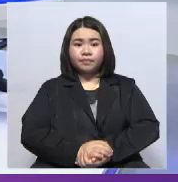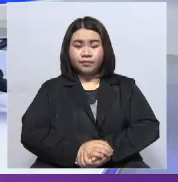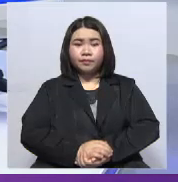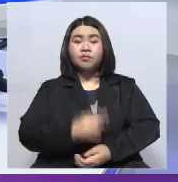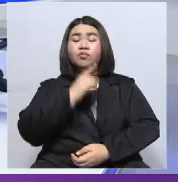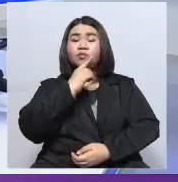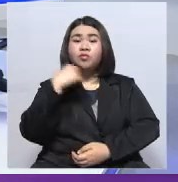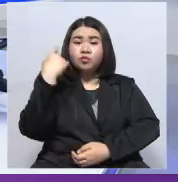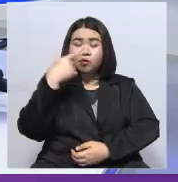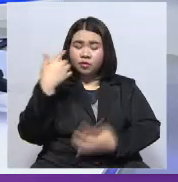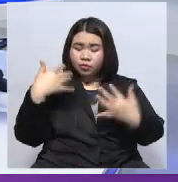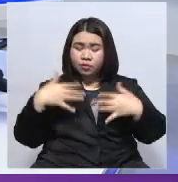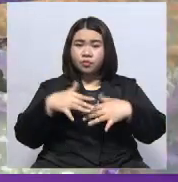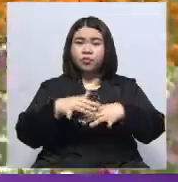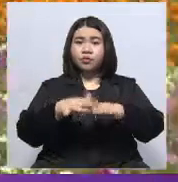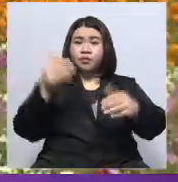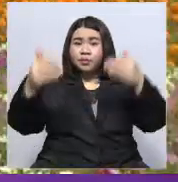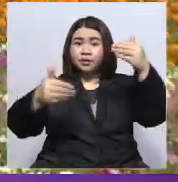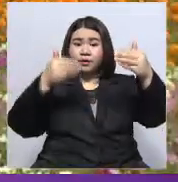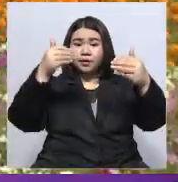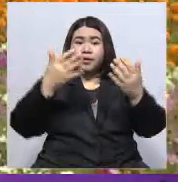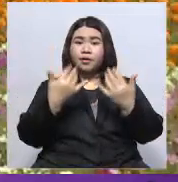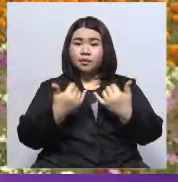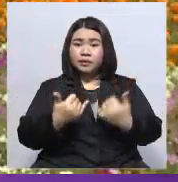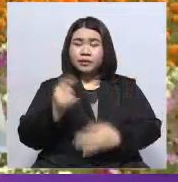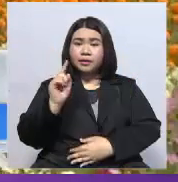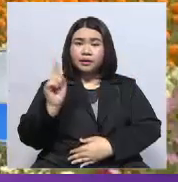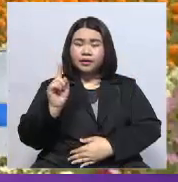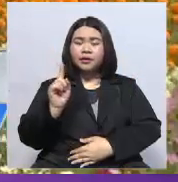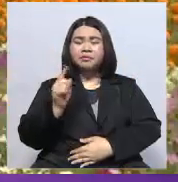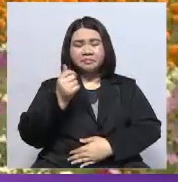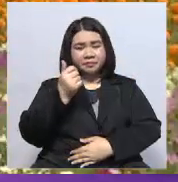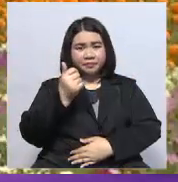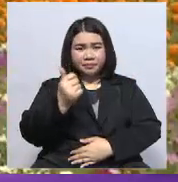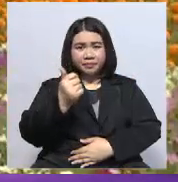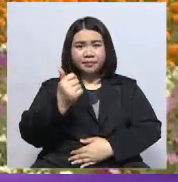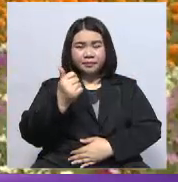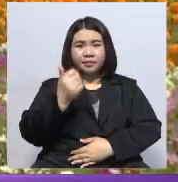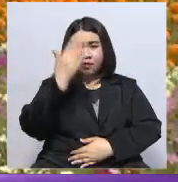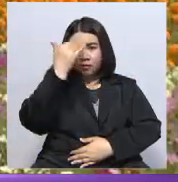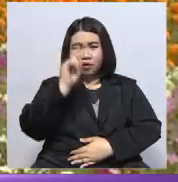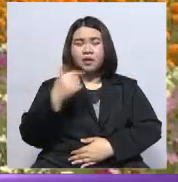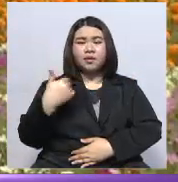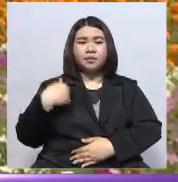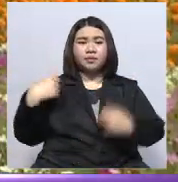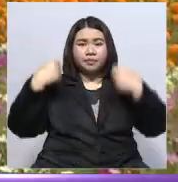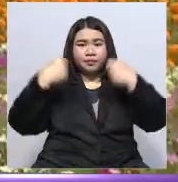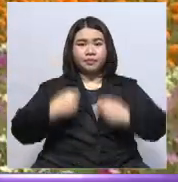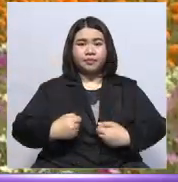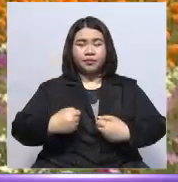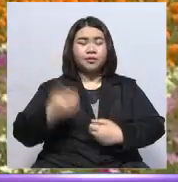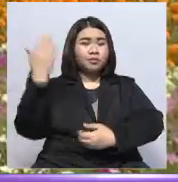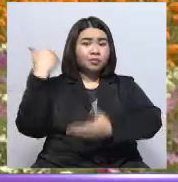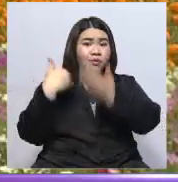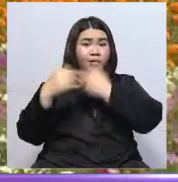ใครที่เดินทางมาร่วมงานอุ่นไอรักคลายความหนาวนะคะถือว่าคุ้มค่าอย่างมากเลยค่ะเพราะนอกจากจะได้ร่วมใส่ชุดไทยสวยๆ